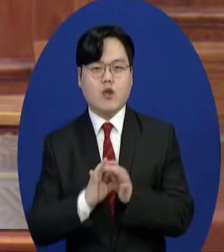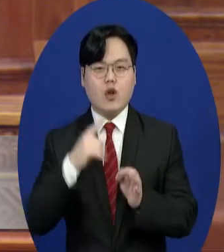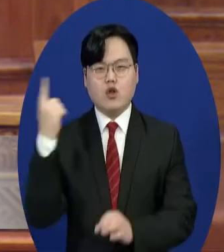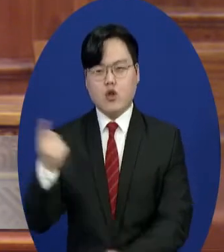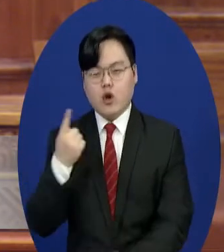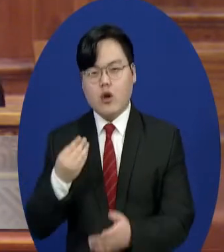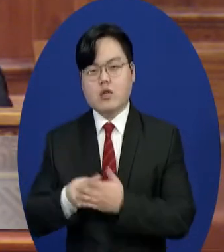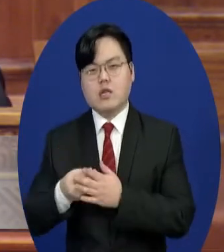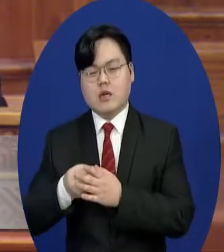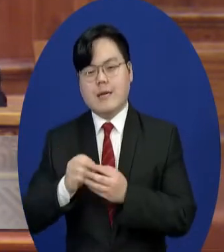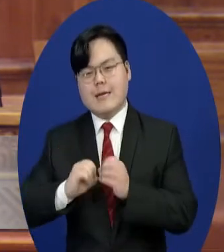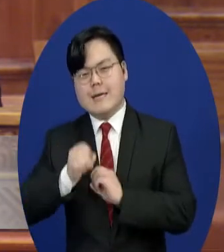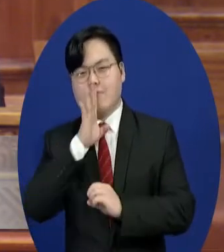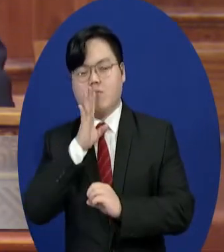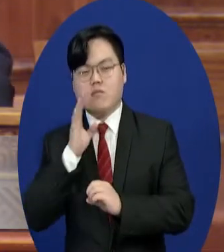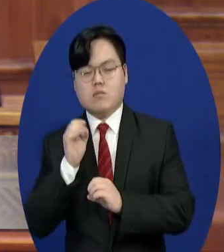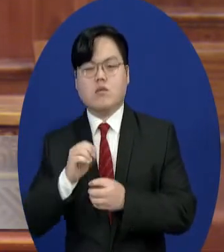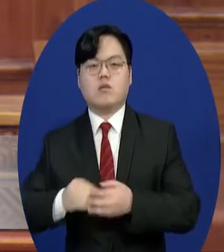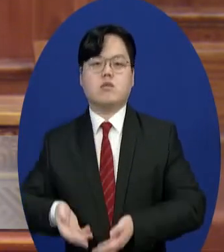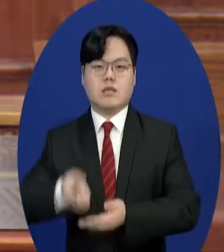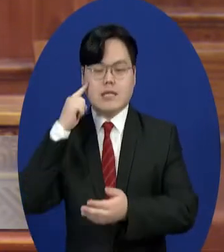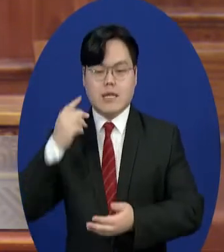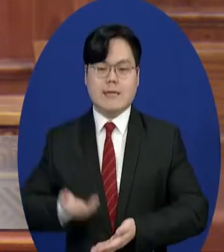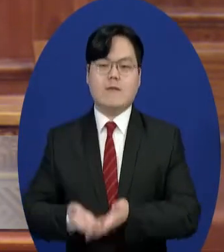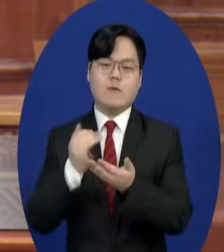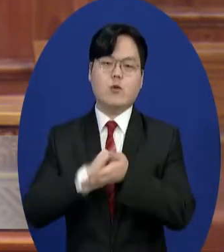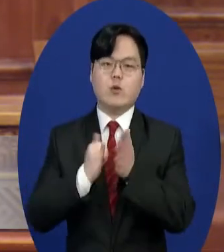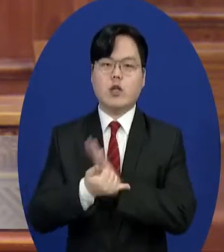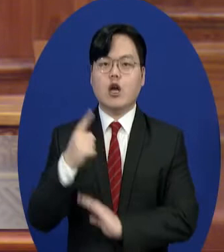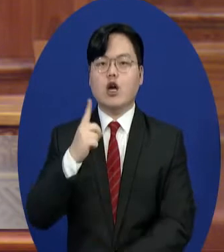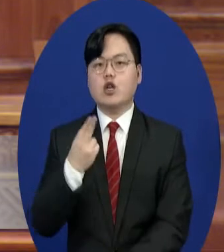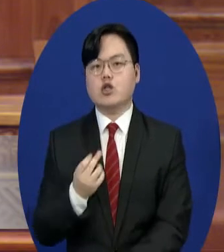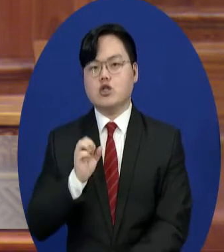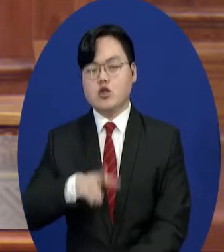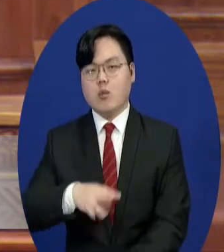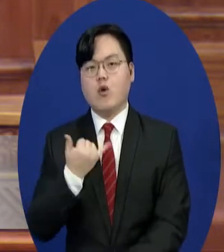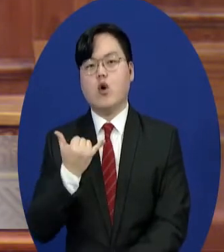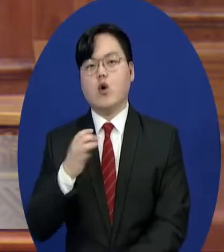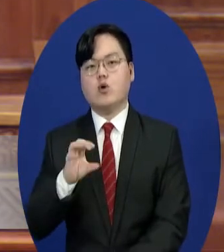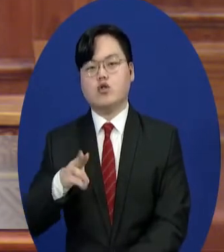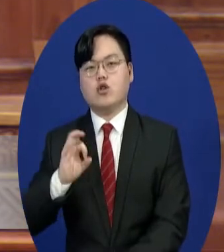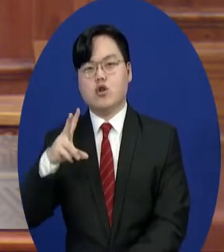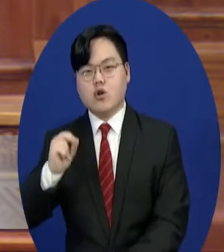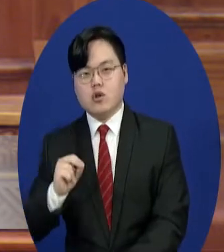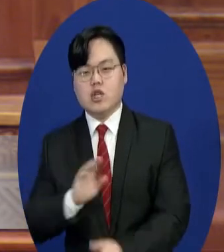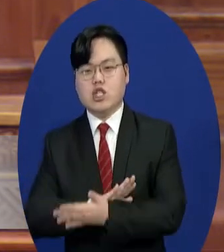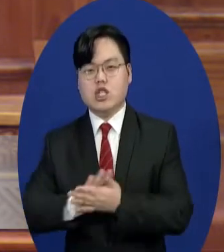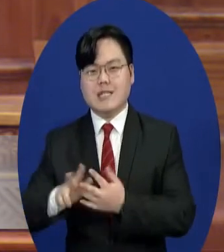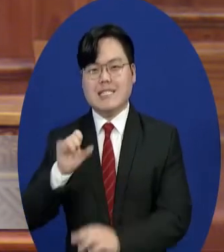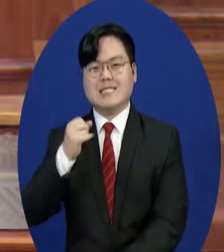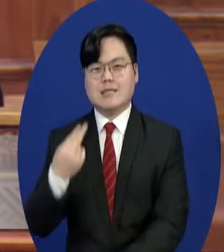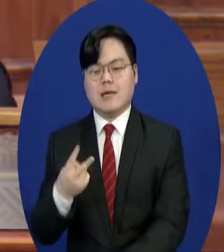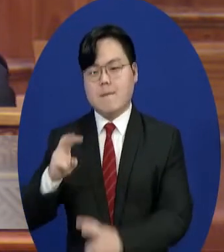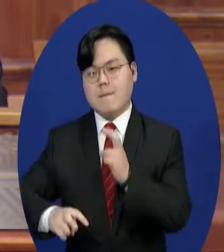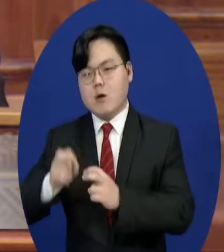дамжуулах агаарын шугам барьж байгуулах зорилтыг мөн дэвшүүлсэн болно. Цөмийн болон ус төрөгчийн эрчим хүчний эх үүсвэрийг барьж байгуулах